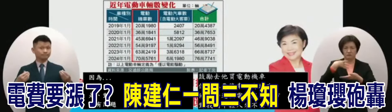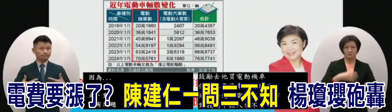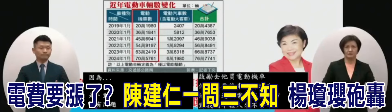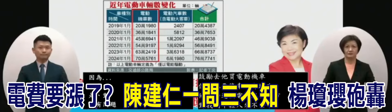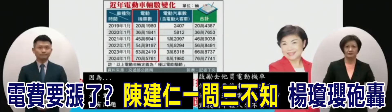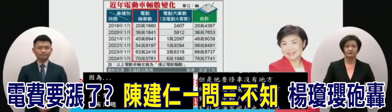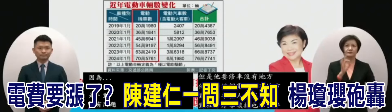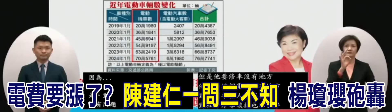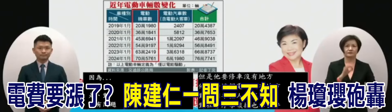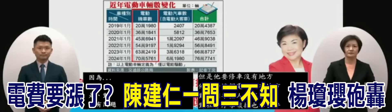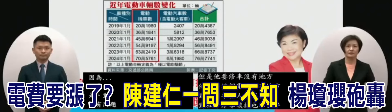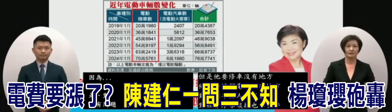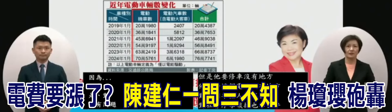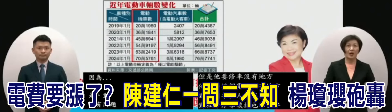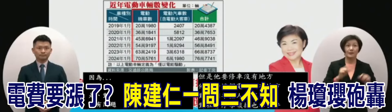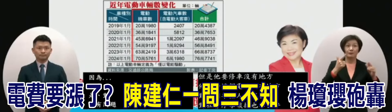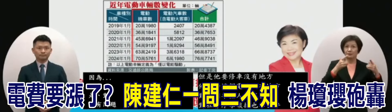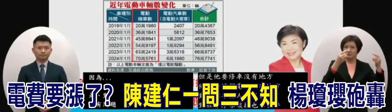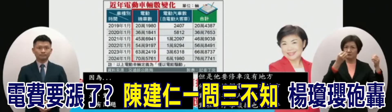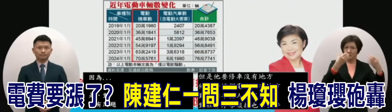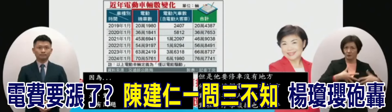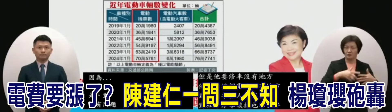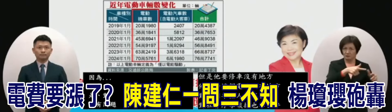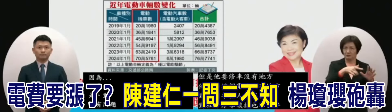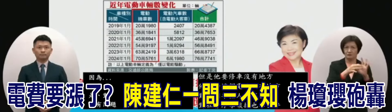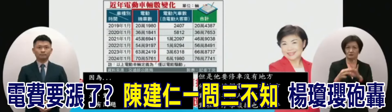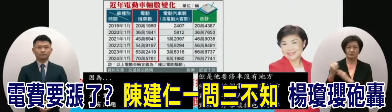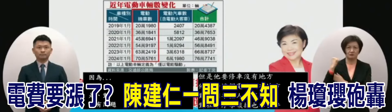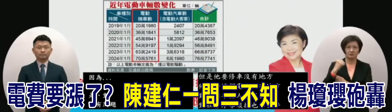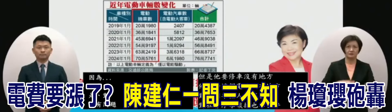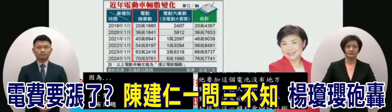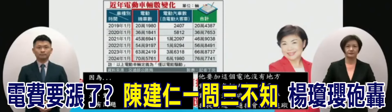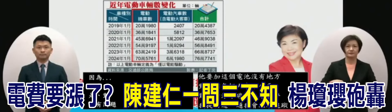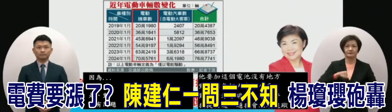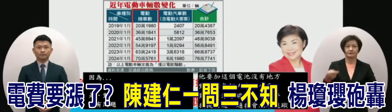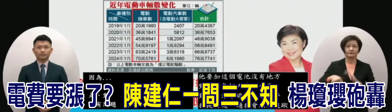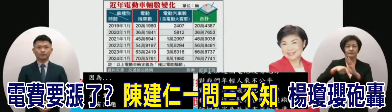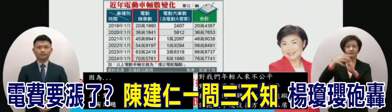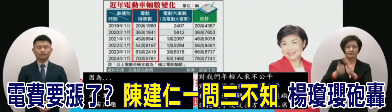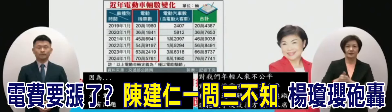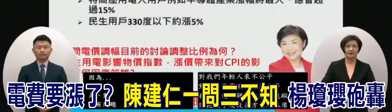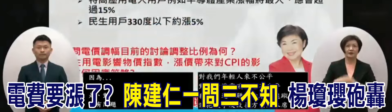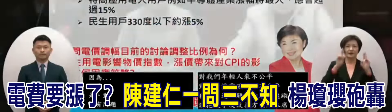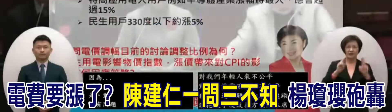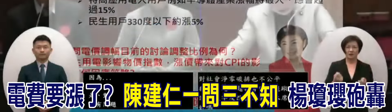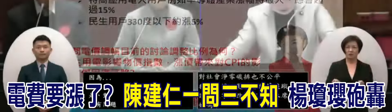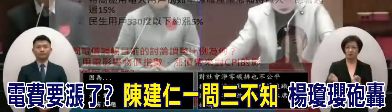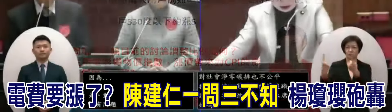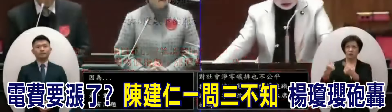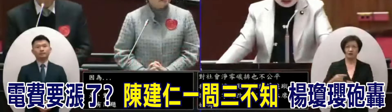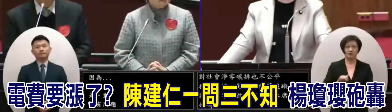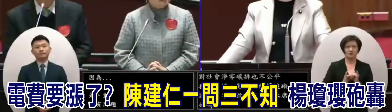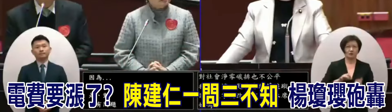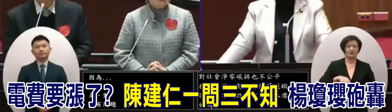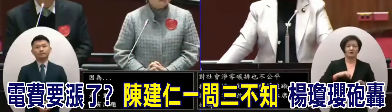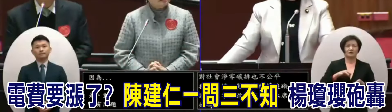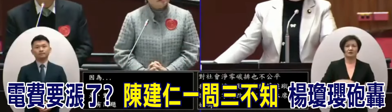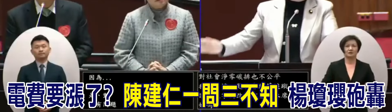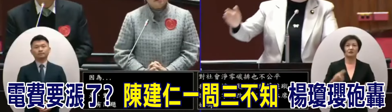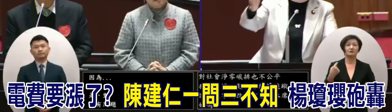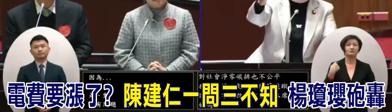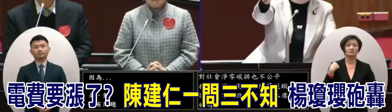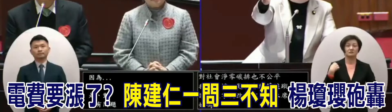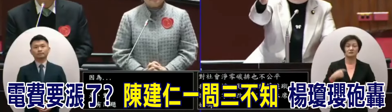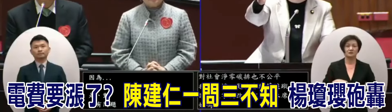是。 好，不是没有问题，你要努力去做。来，院长，电价要涨，人心惶惶。昨天我们